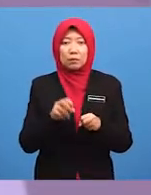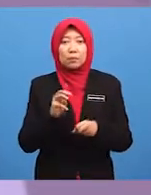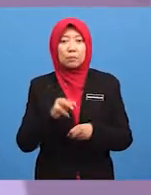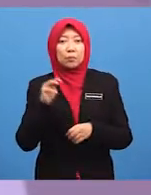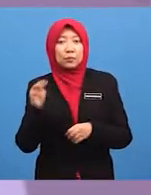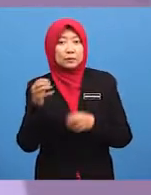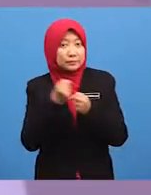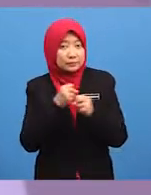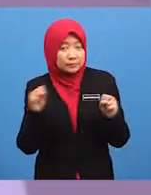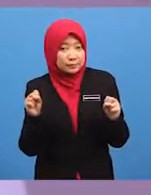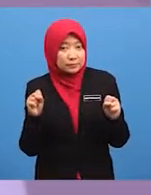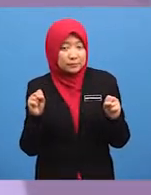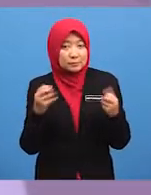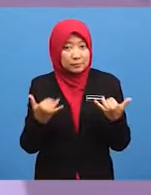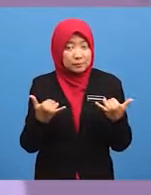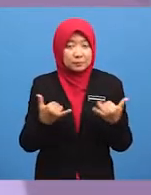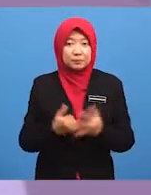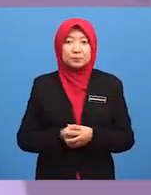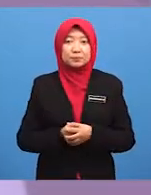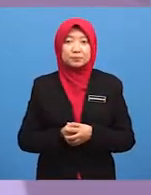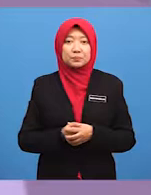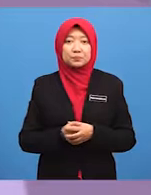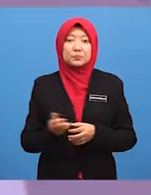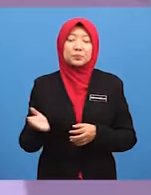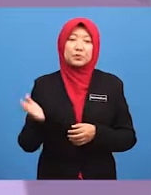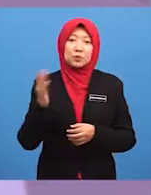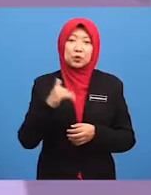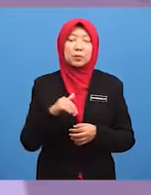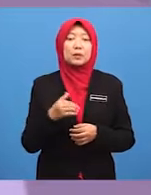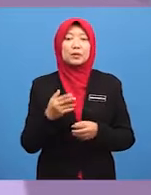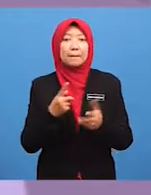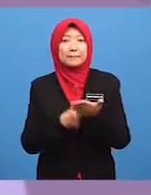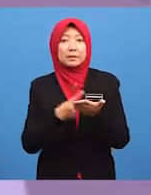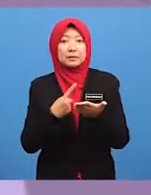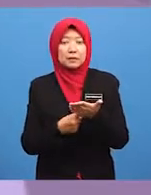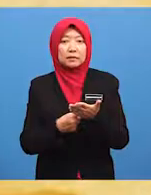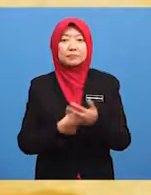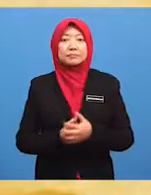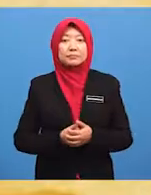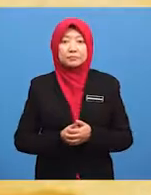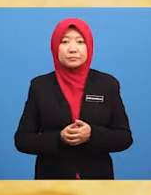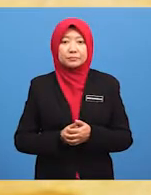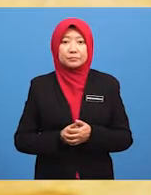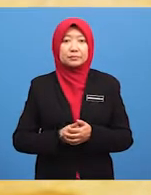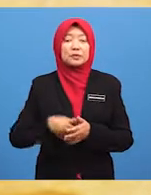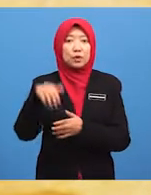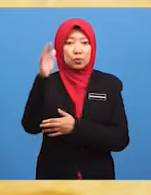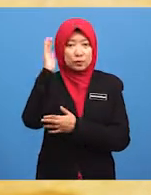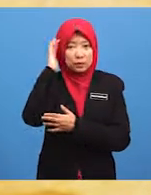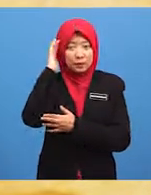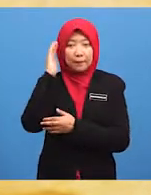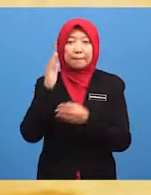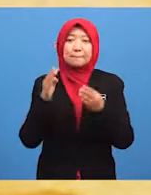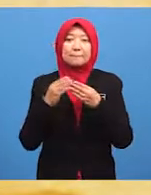dengan pembelajaran seterusnya? Mari murid-murid kita bincangkan bersama. Tahukah murid-murid